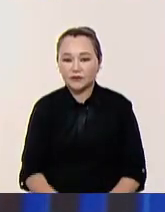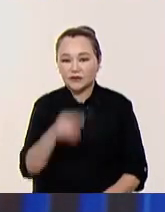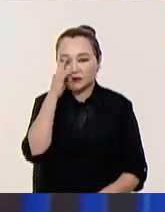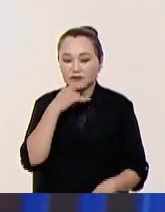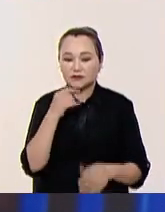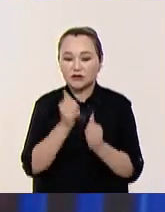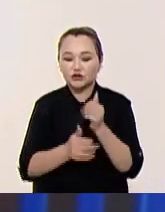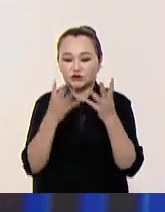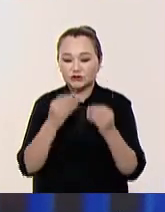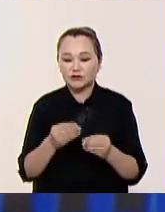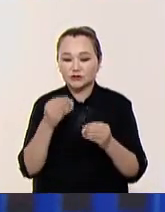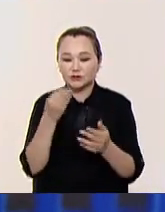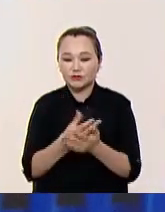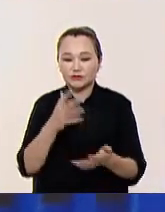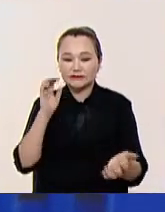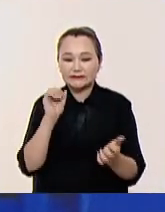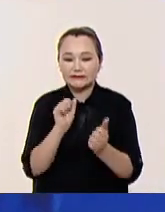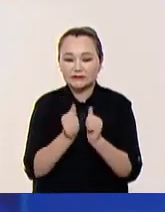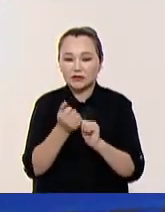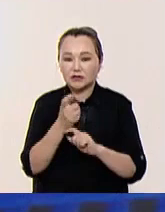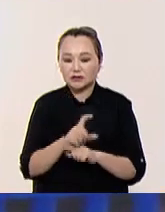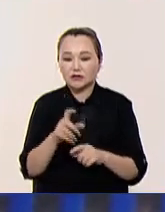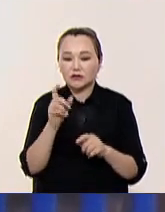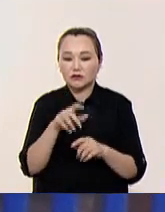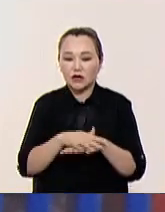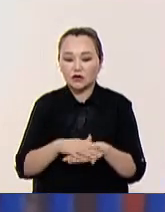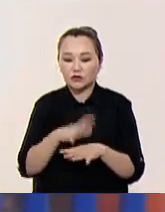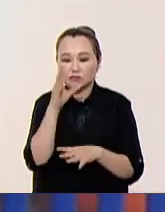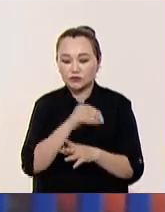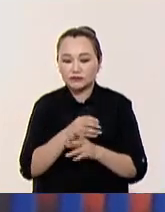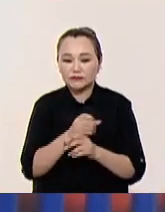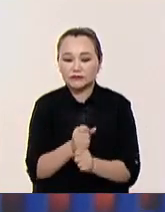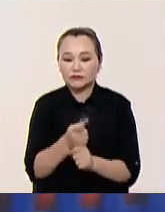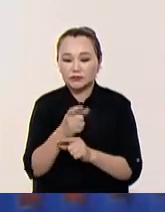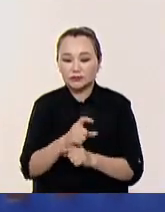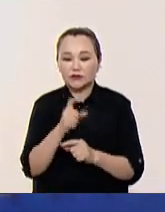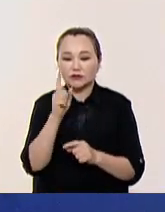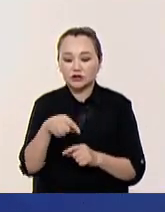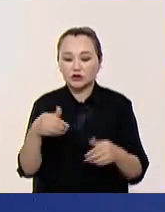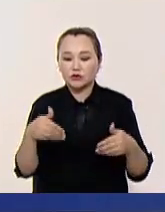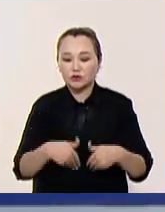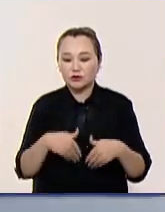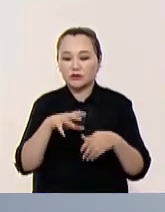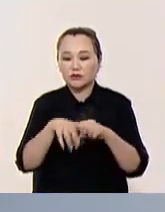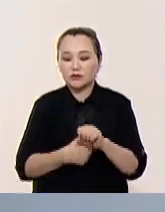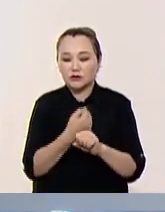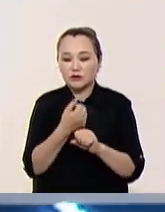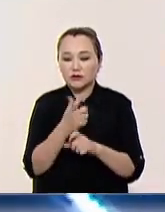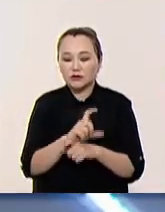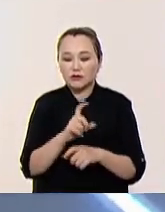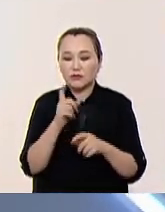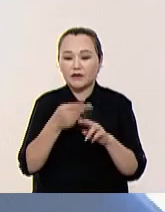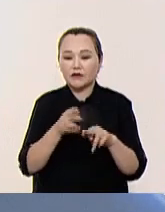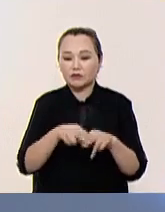Қазақстанда күннен күнге қысқан қымбатшылық халықты аздыру әбде мүмкін. Тіпті ұлттық генофонның құлдырауына да әкеп соғуы ықтимал.